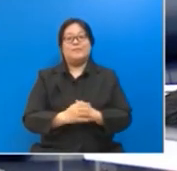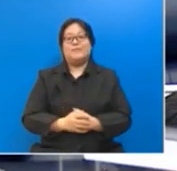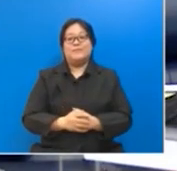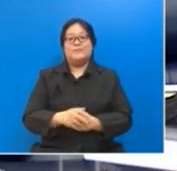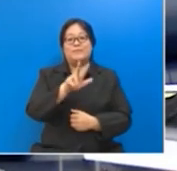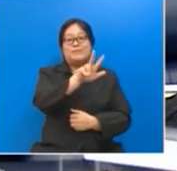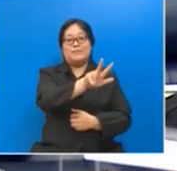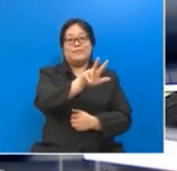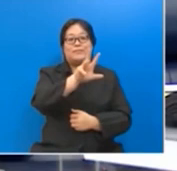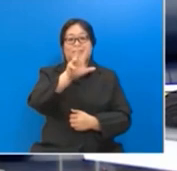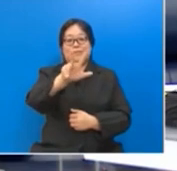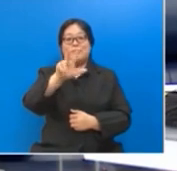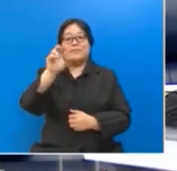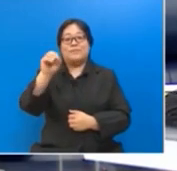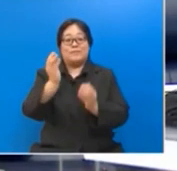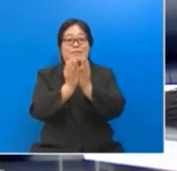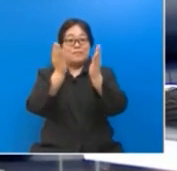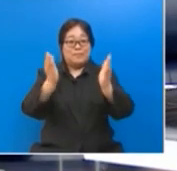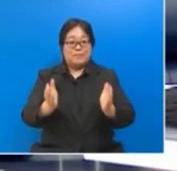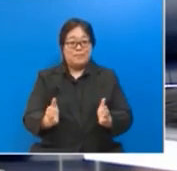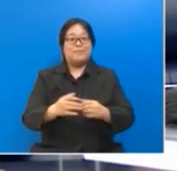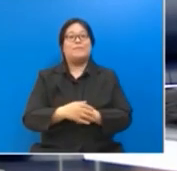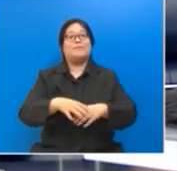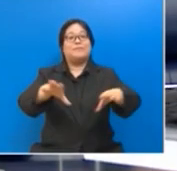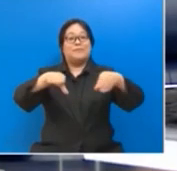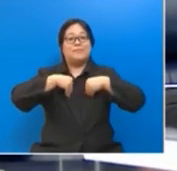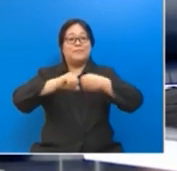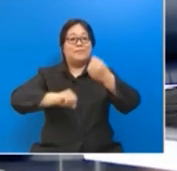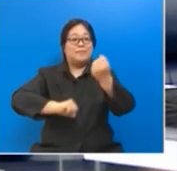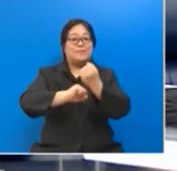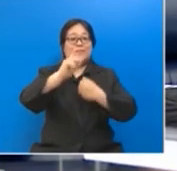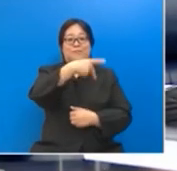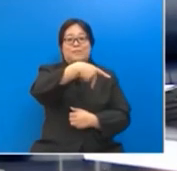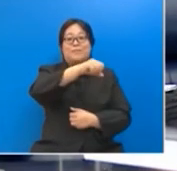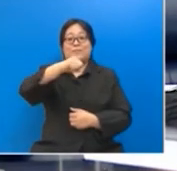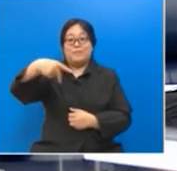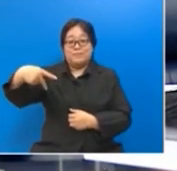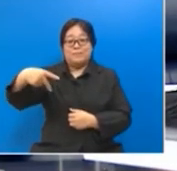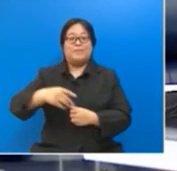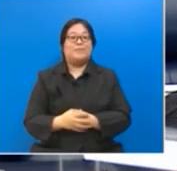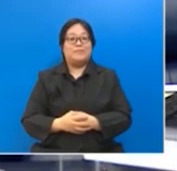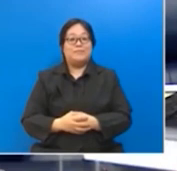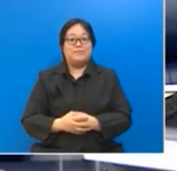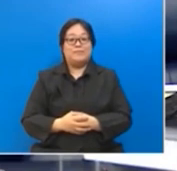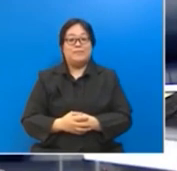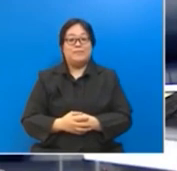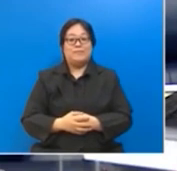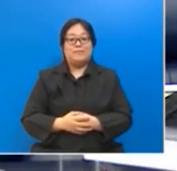seramai 330 orang pelajar telah mendapat tajaan PSP dan